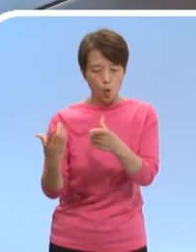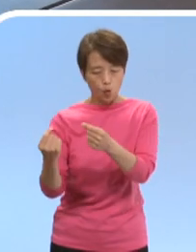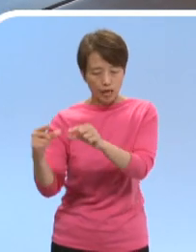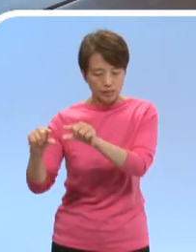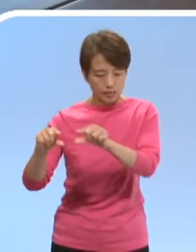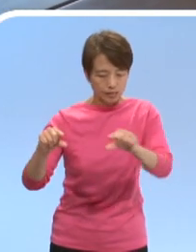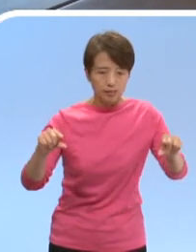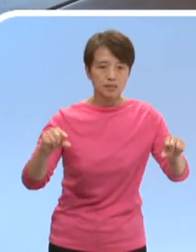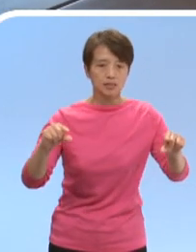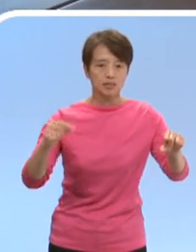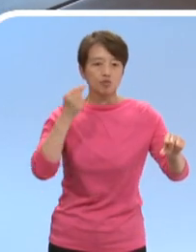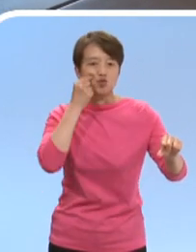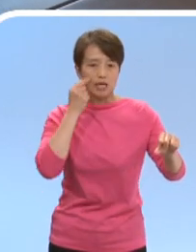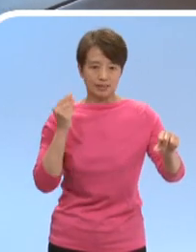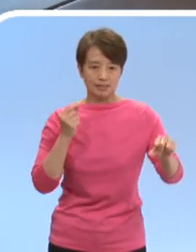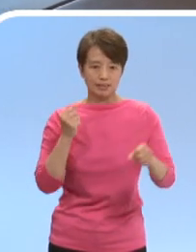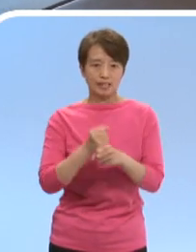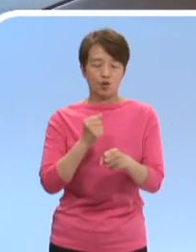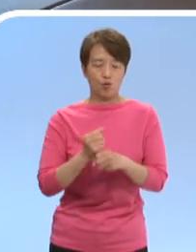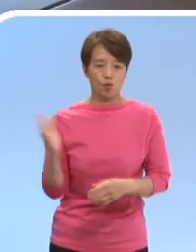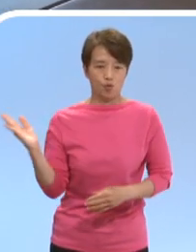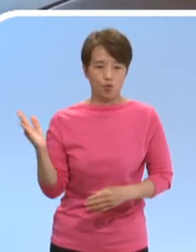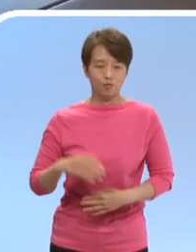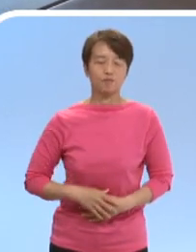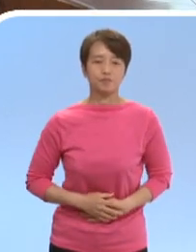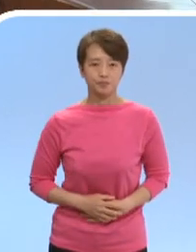じ幅に切っていくのはとても大変な作業でした。